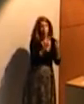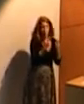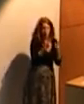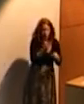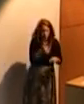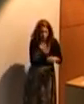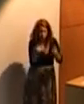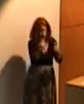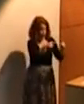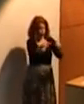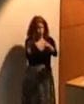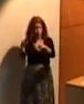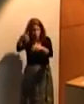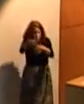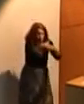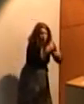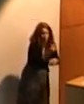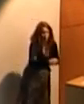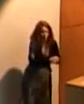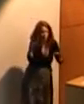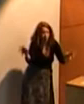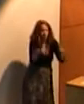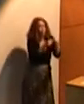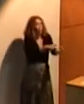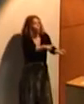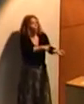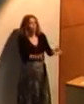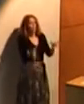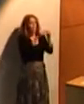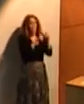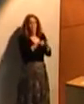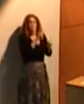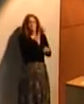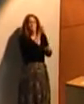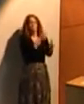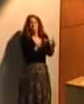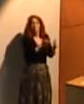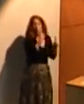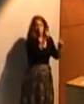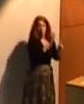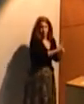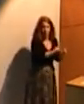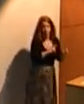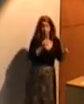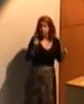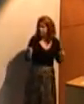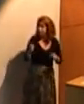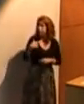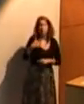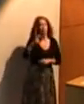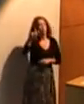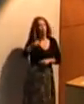bien qu'il en soit on at on assez ses bases azotées et un de mes collègues philippe